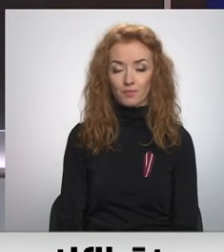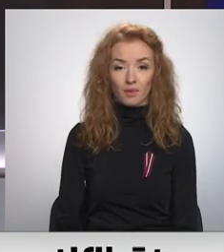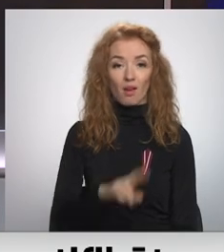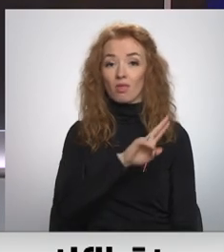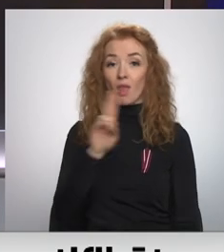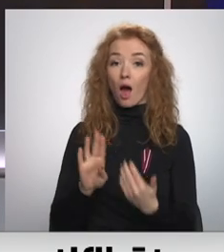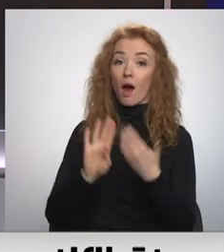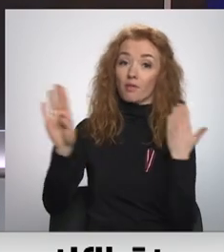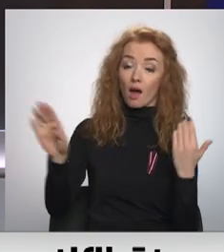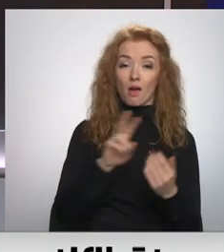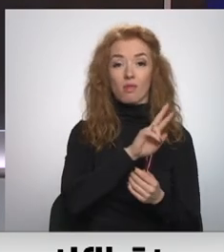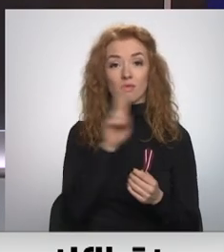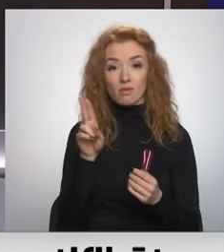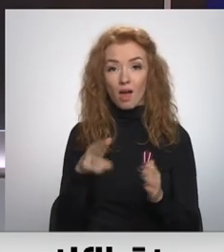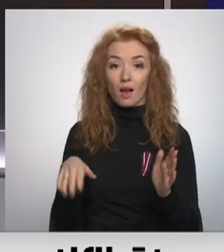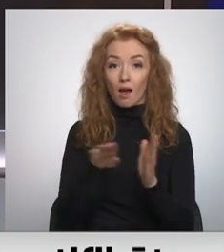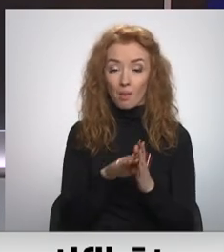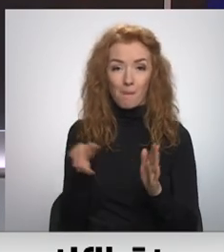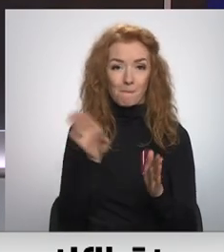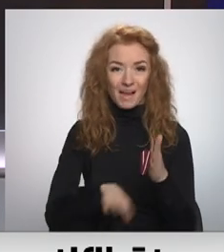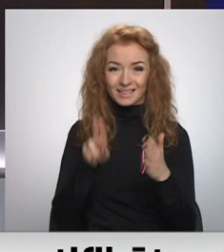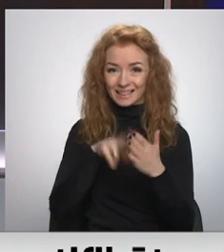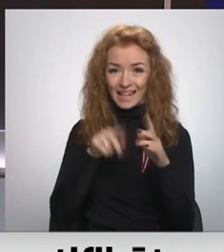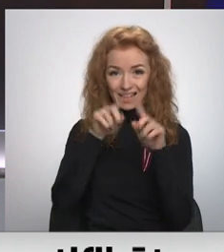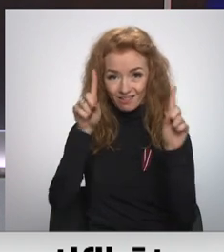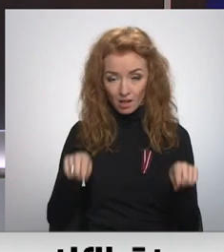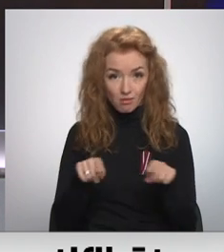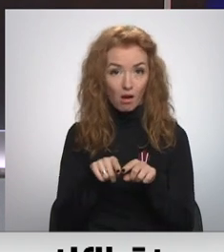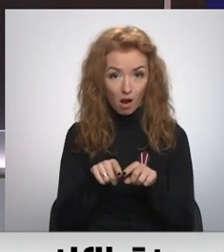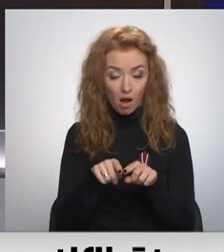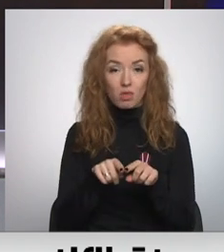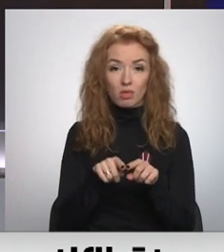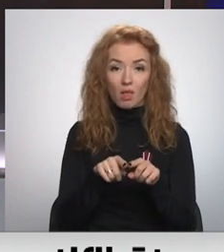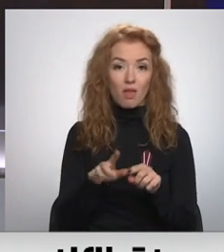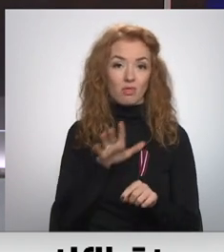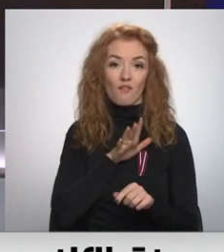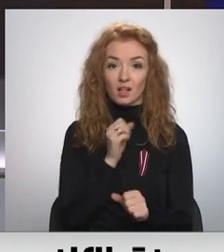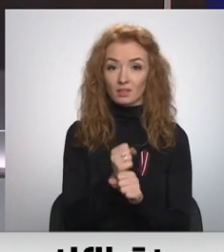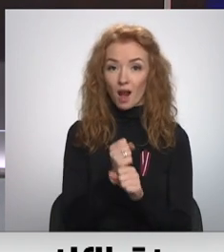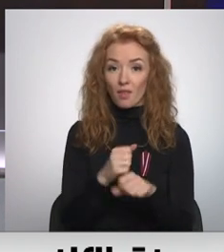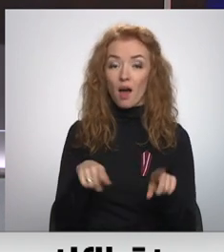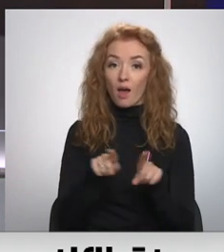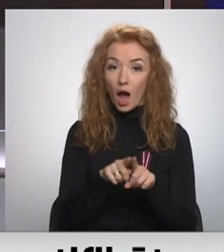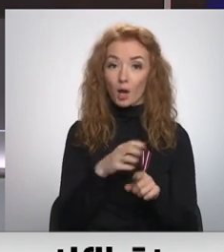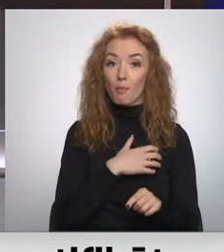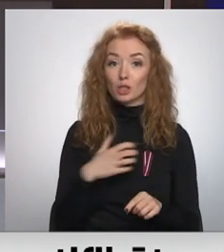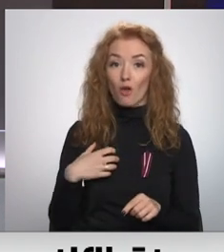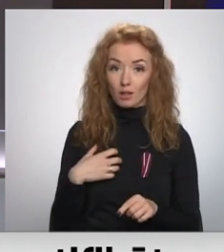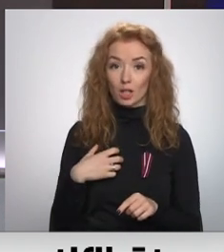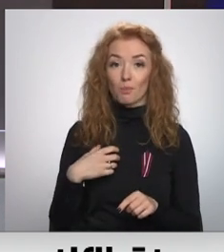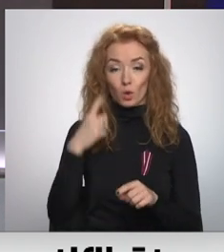Neattālināti, ne klātienē, bez sadarbspējīga vakcinēšanās vai pārslimošanas certifikāta, darboties nevarēs arī pašvaldību domēs ievēlētie